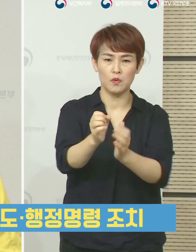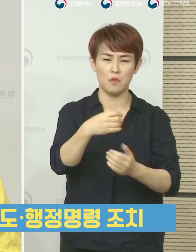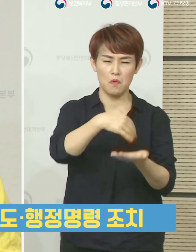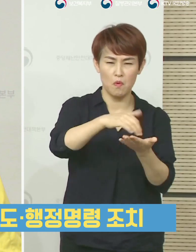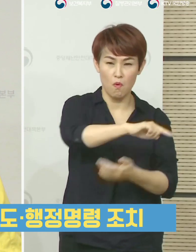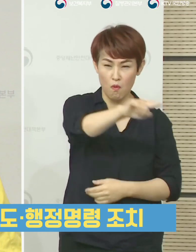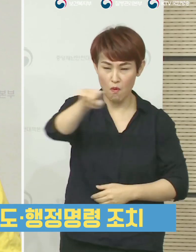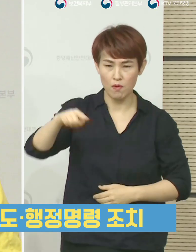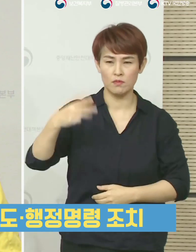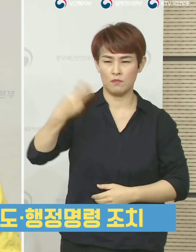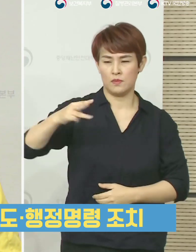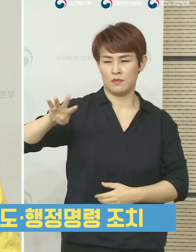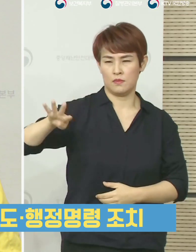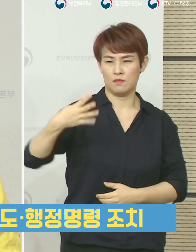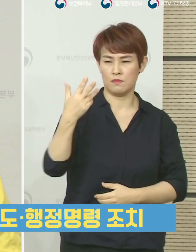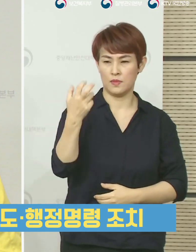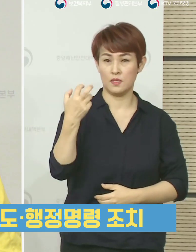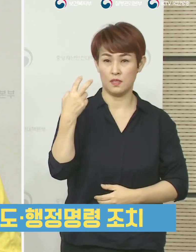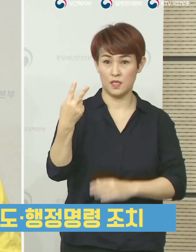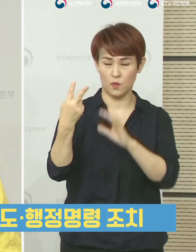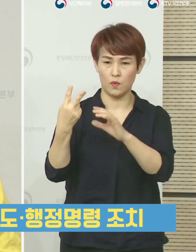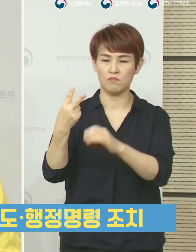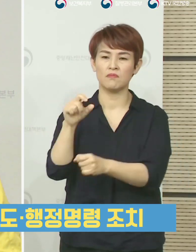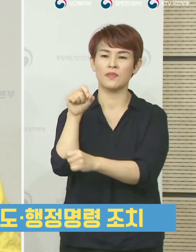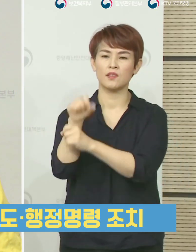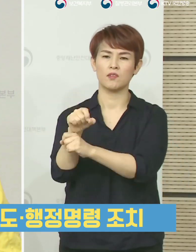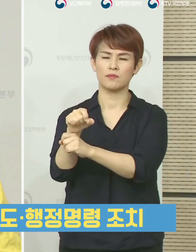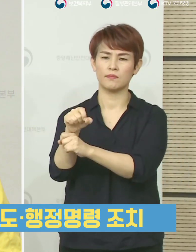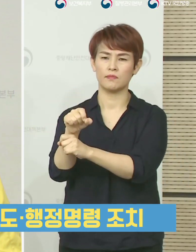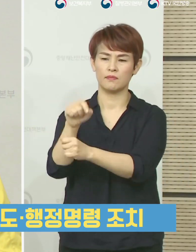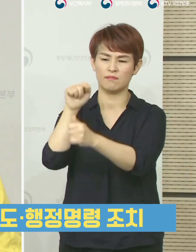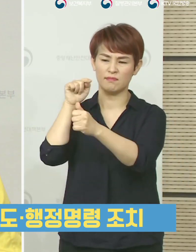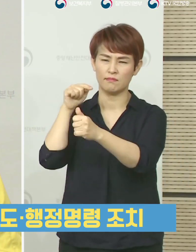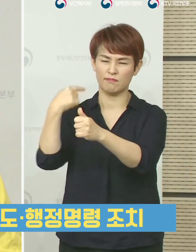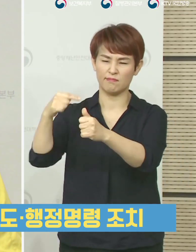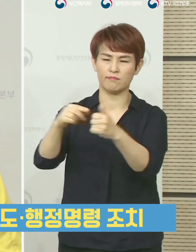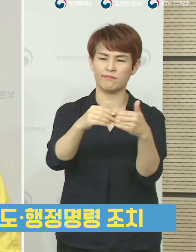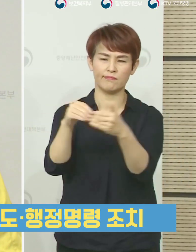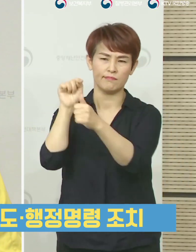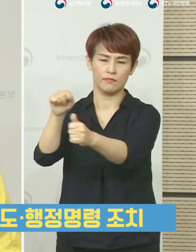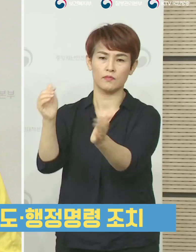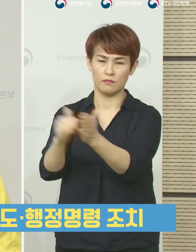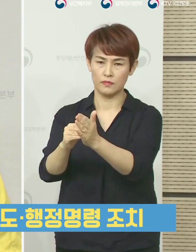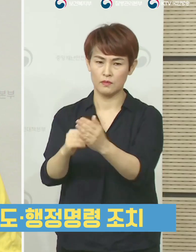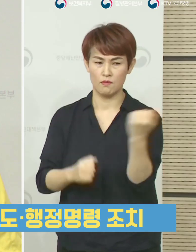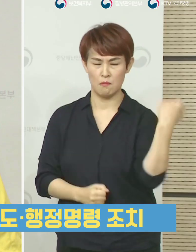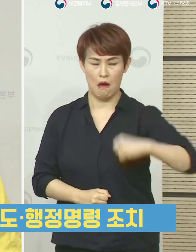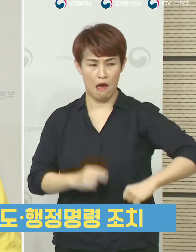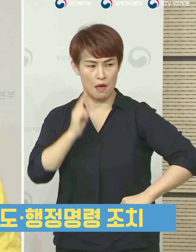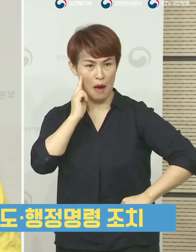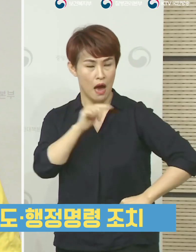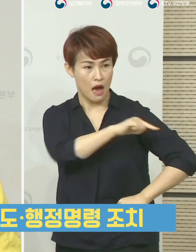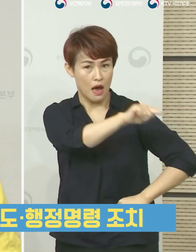등 3,482개소의 행정지도를 실시하고, 위반 행위가 심각한 곳